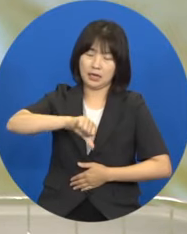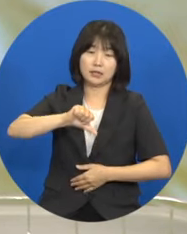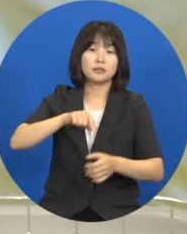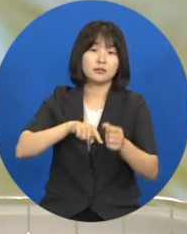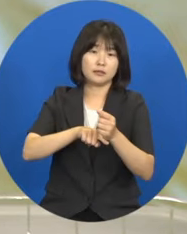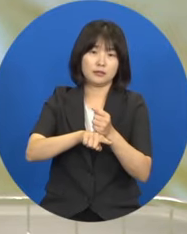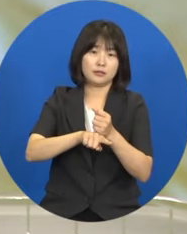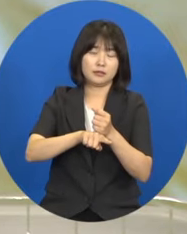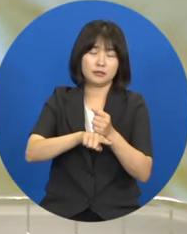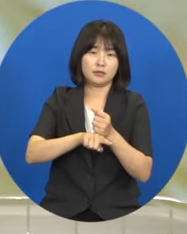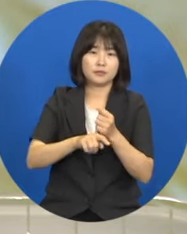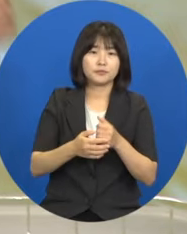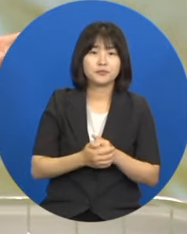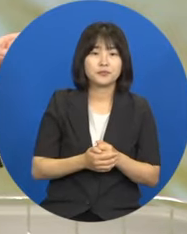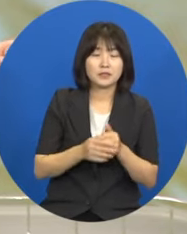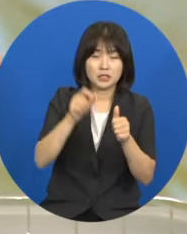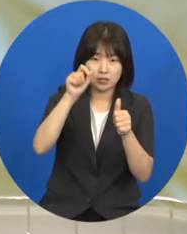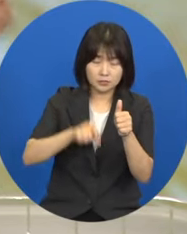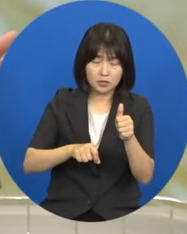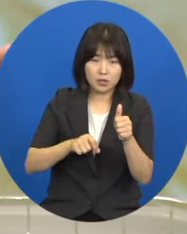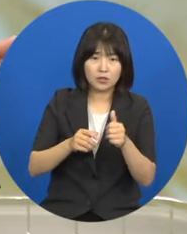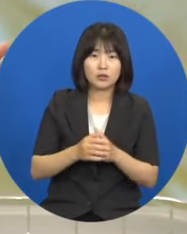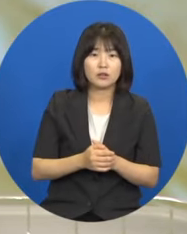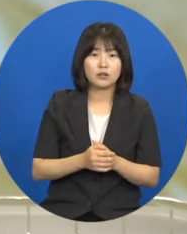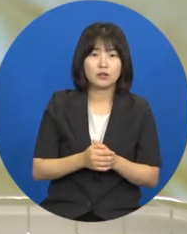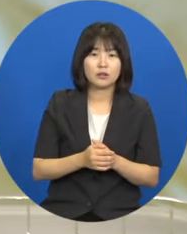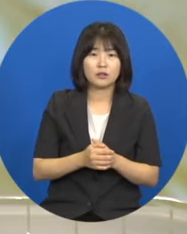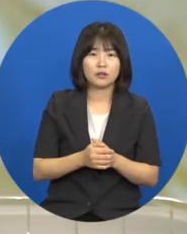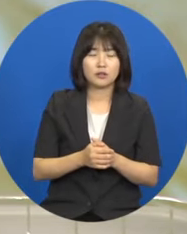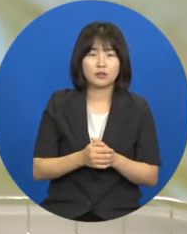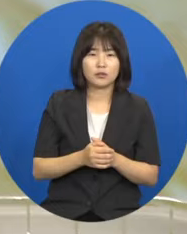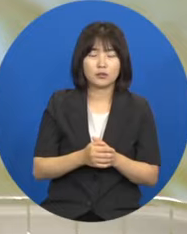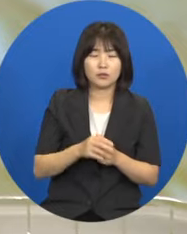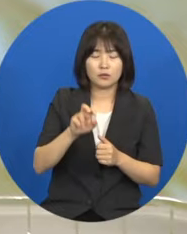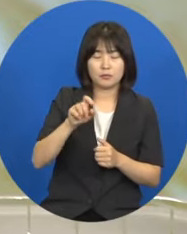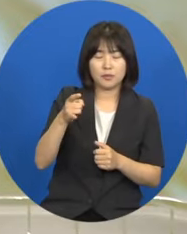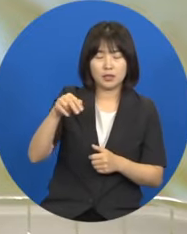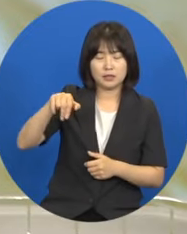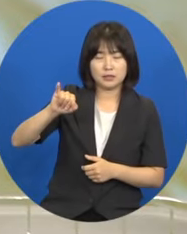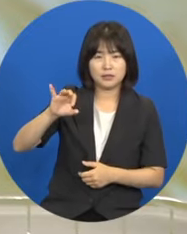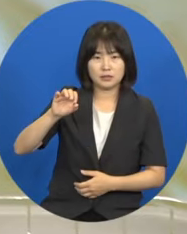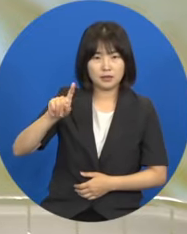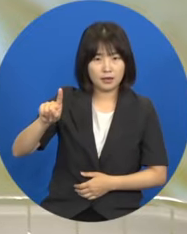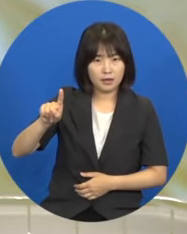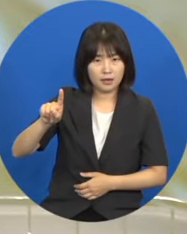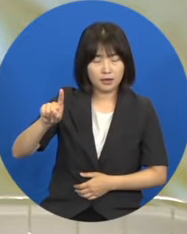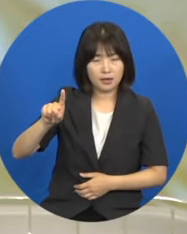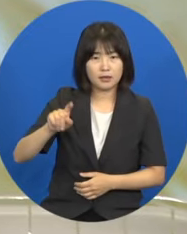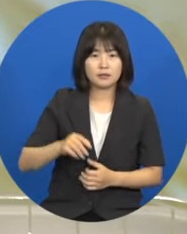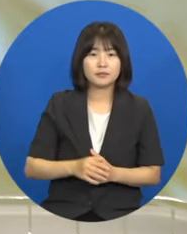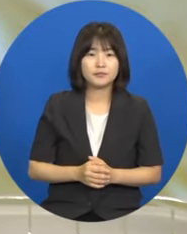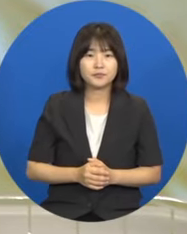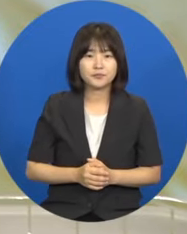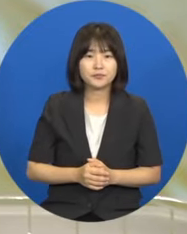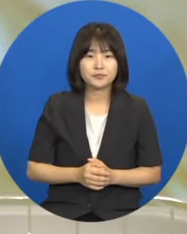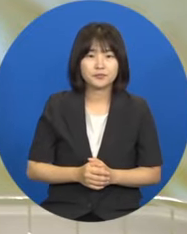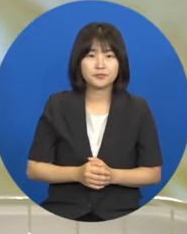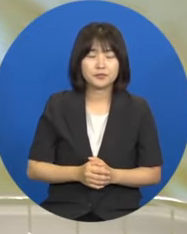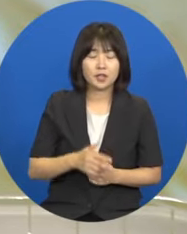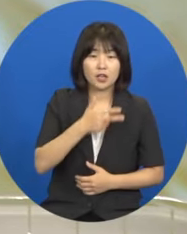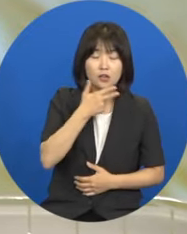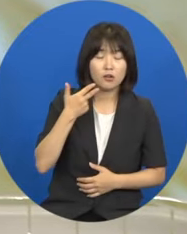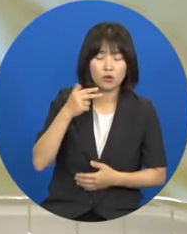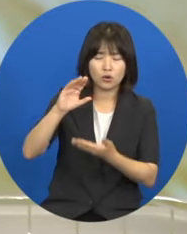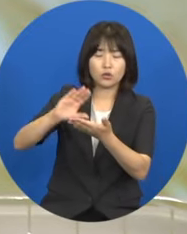의미합니다. 히브리어로 메시아흐, 메시아, 이게 헬라어로 크리스토스, 영어로 크라이스트,